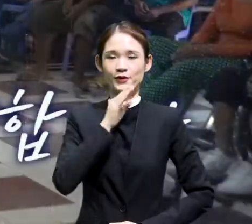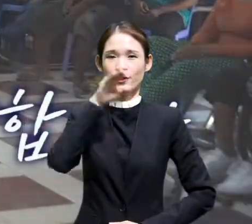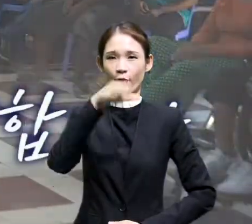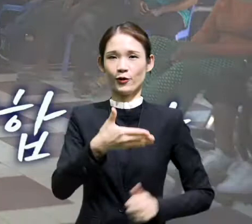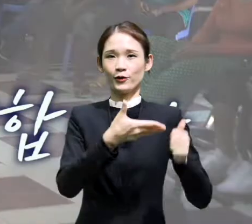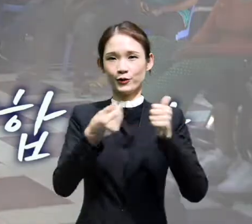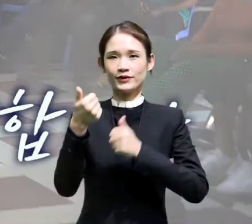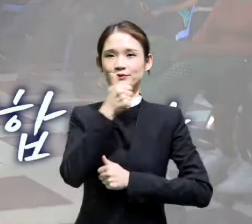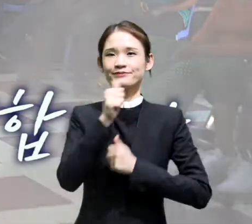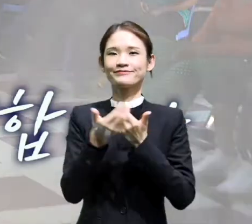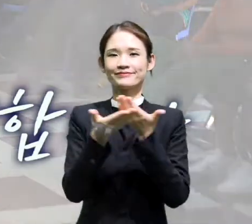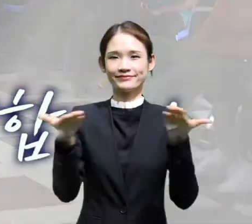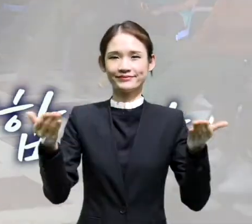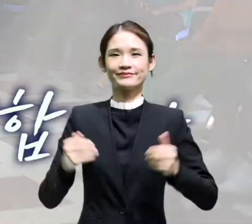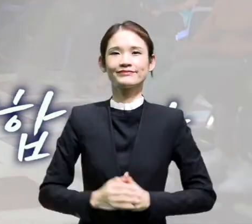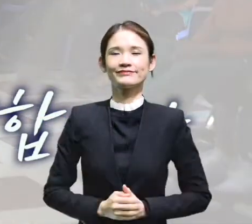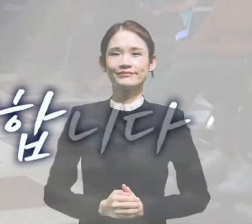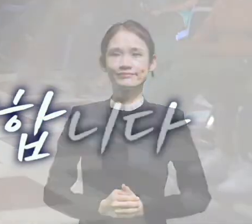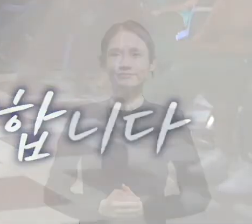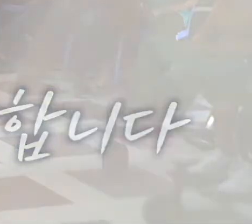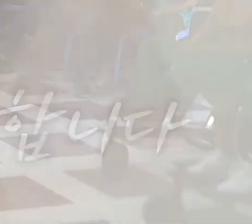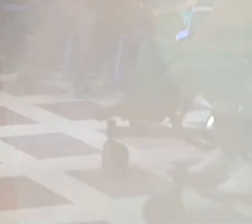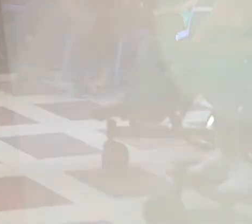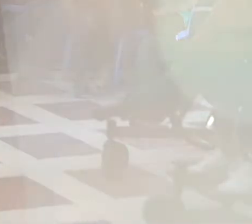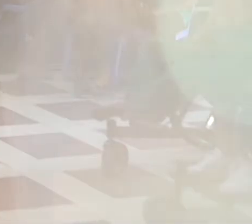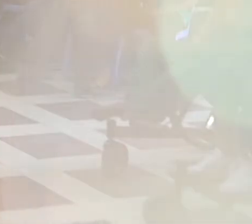그 현장으로 안내합니다.